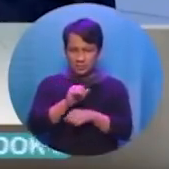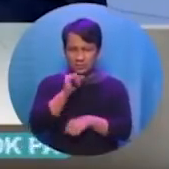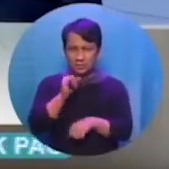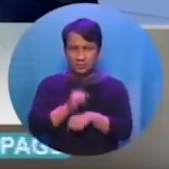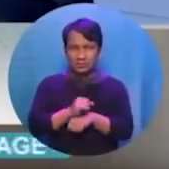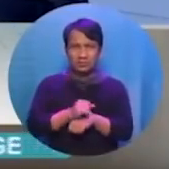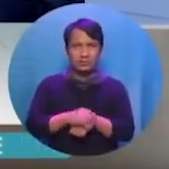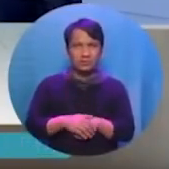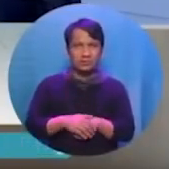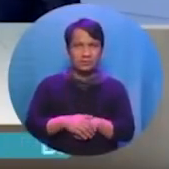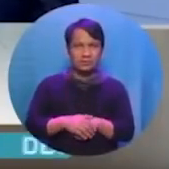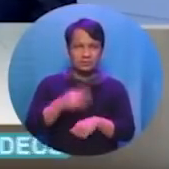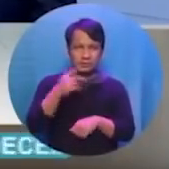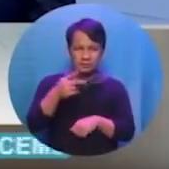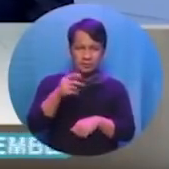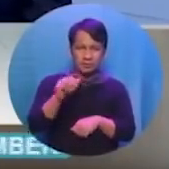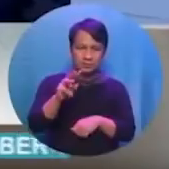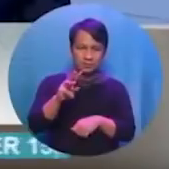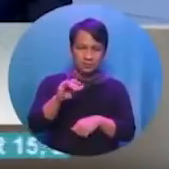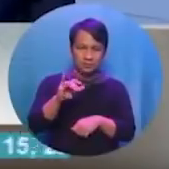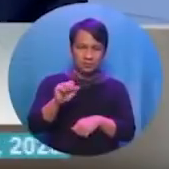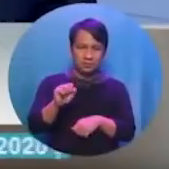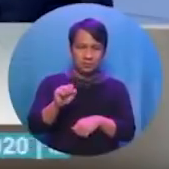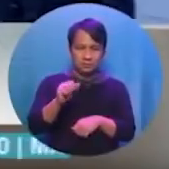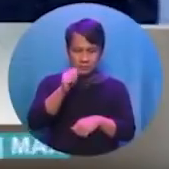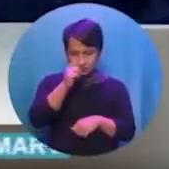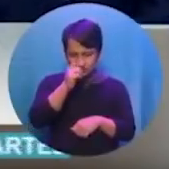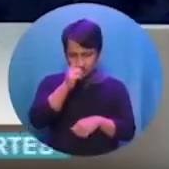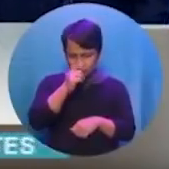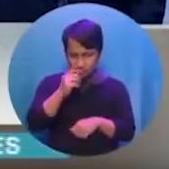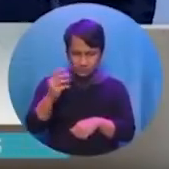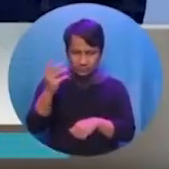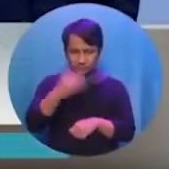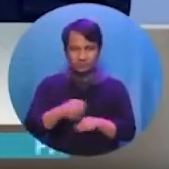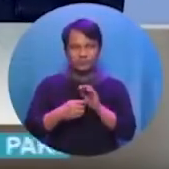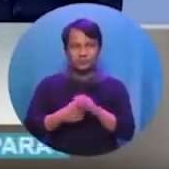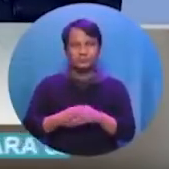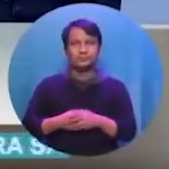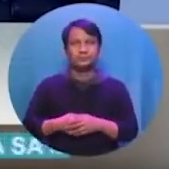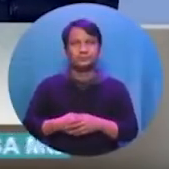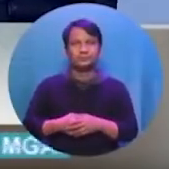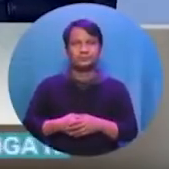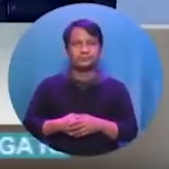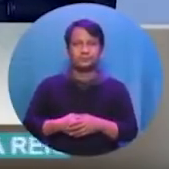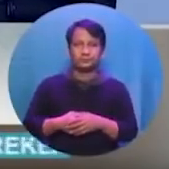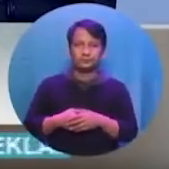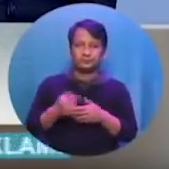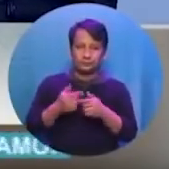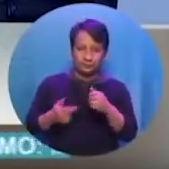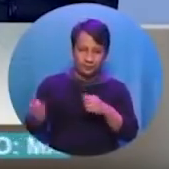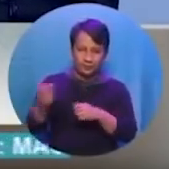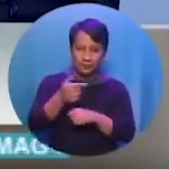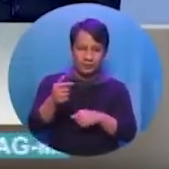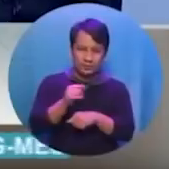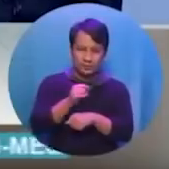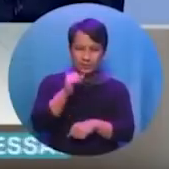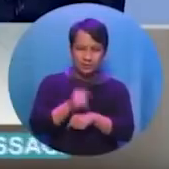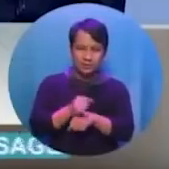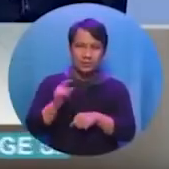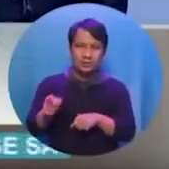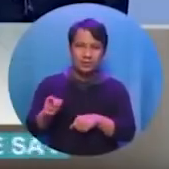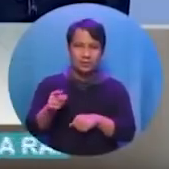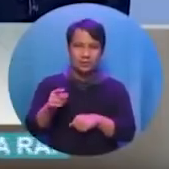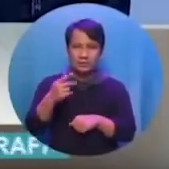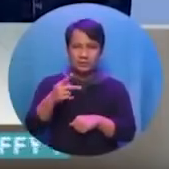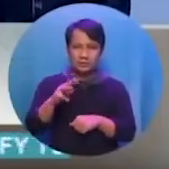Kauai po. Sa Kauai, Kauai. The beautiful Kauai. Opo. Garden Island po. The Garden Island.